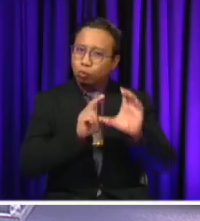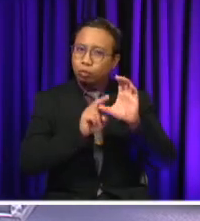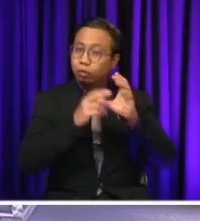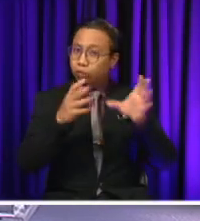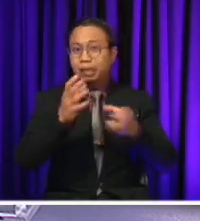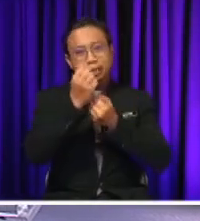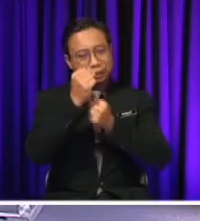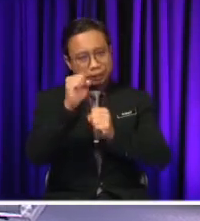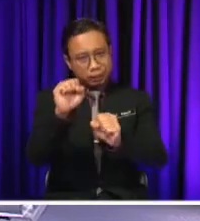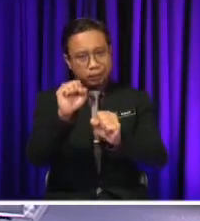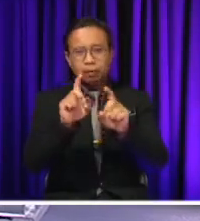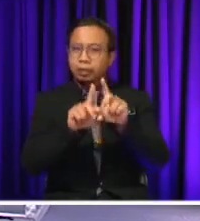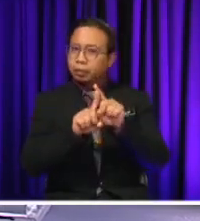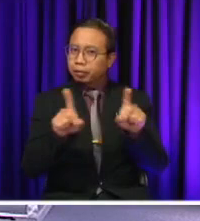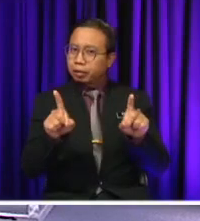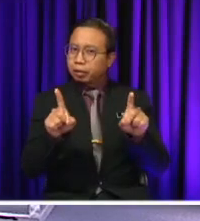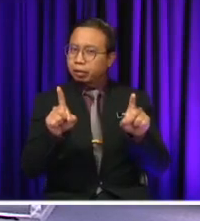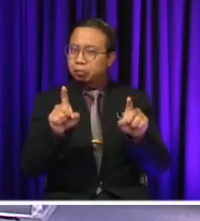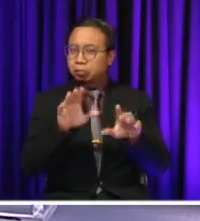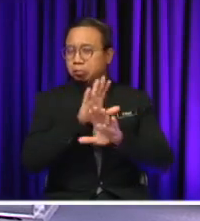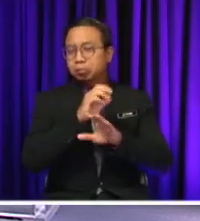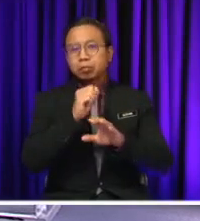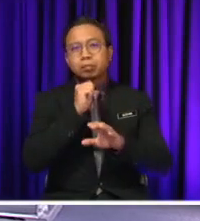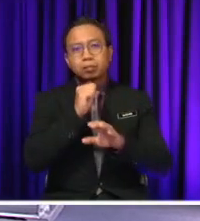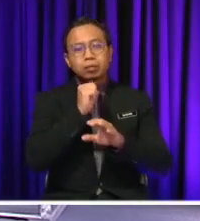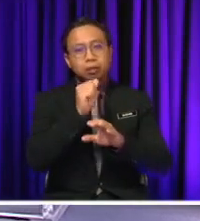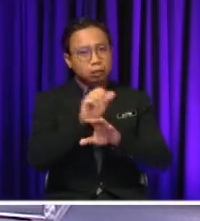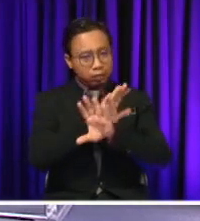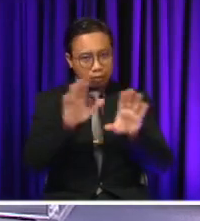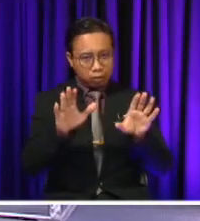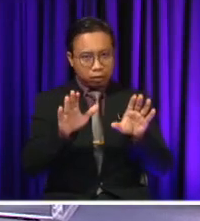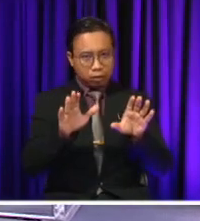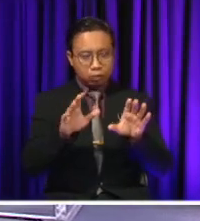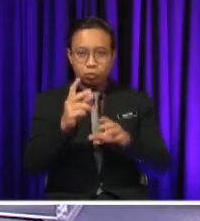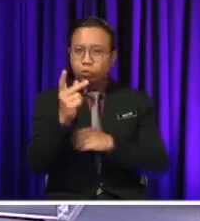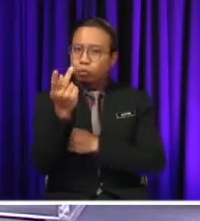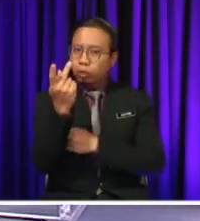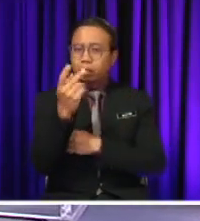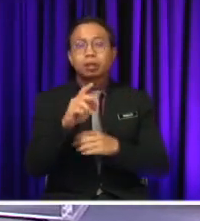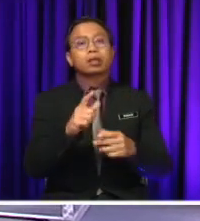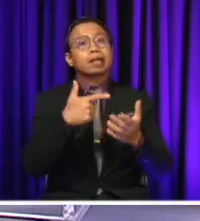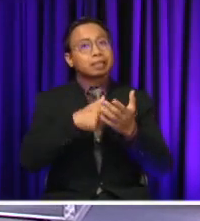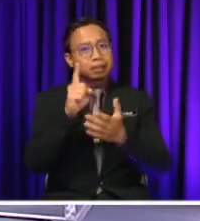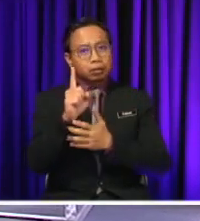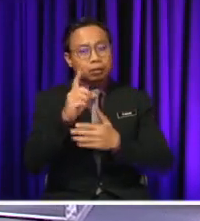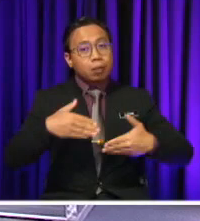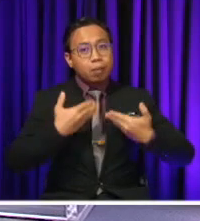tapi kurang stabil tak Kukuh lagi satu